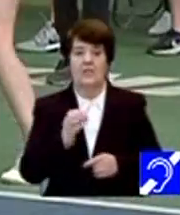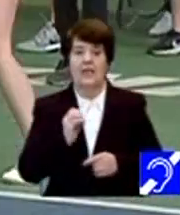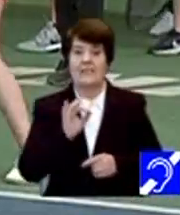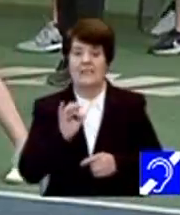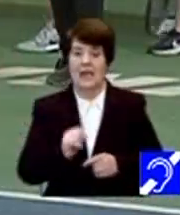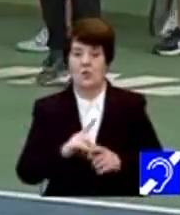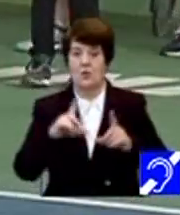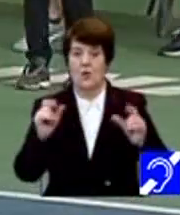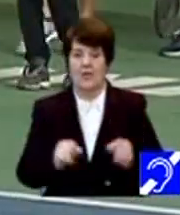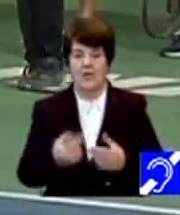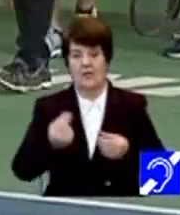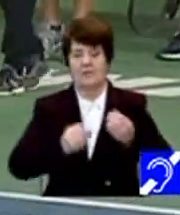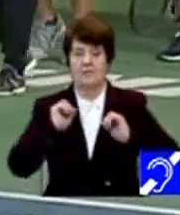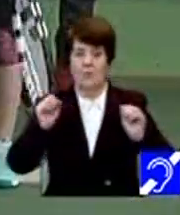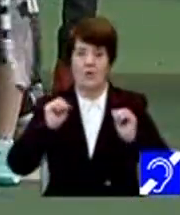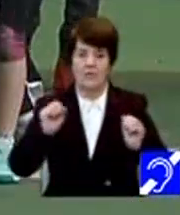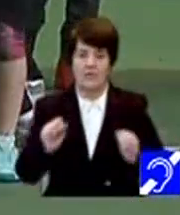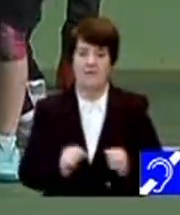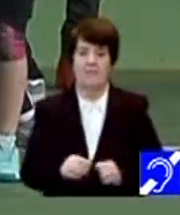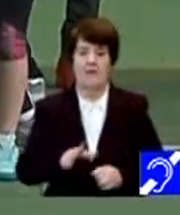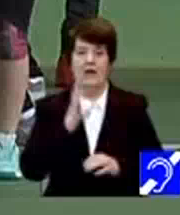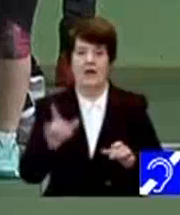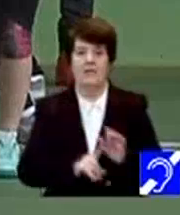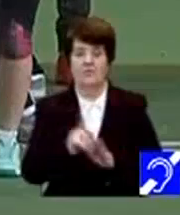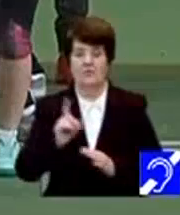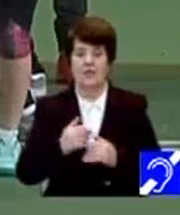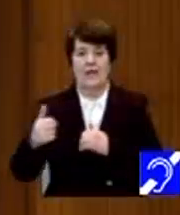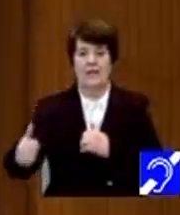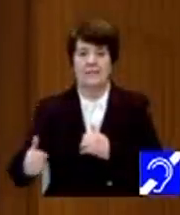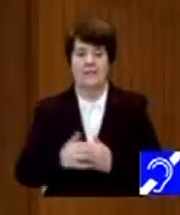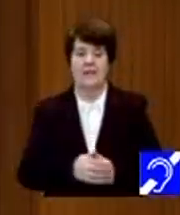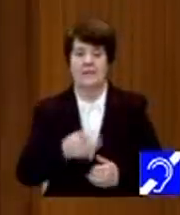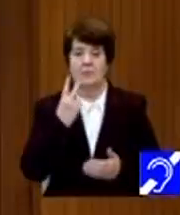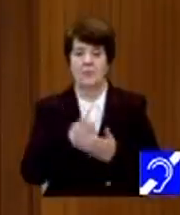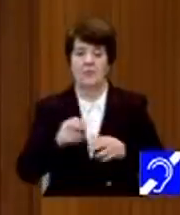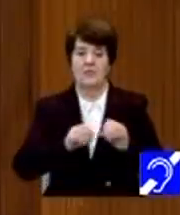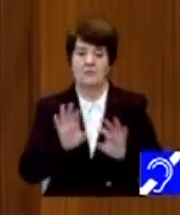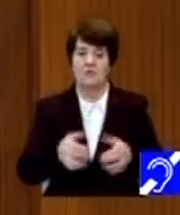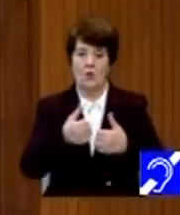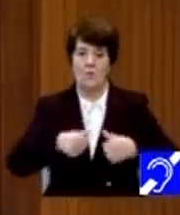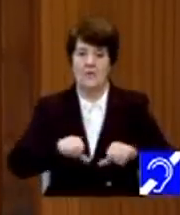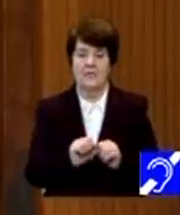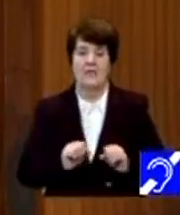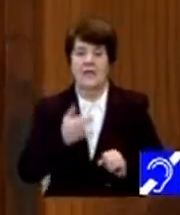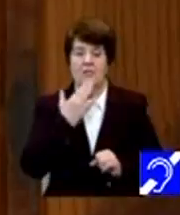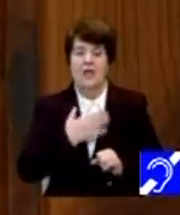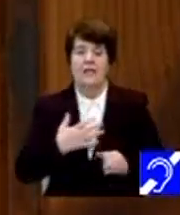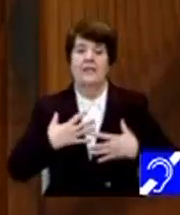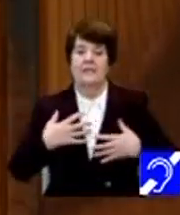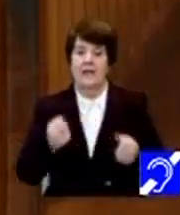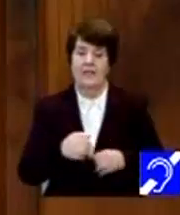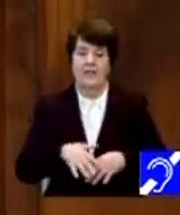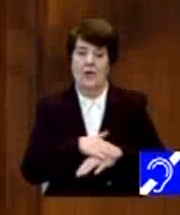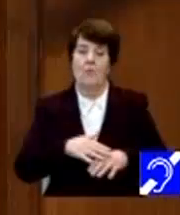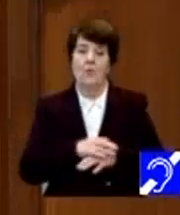activitățile extrașcolare, precum cercurile sau secțiile sportive care se vor desfășura de la distanță. Potrivit deciziei Comisiei Naționale